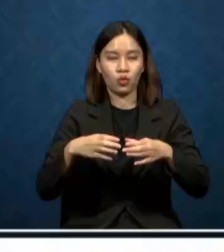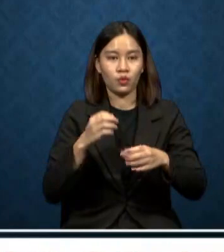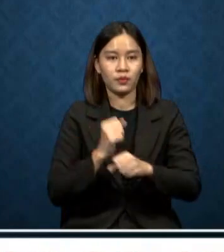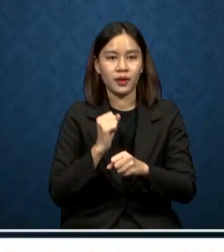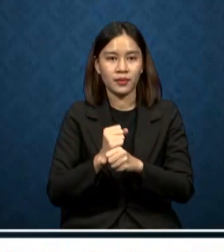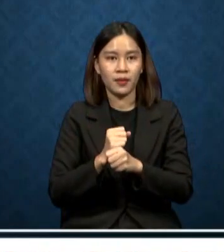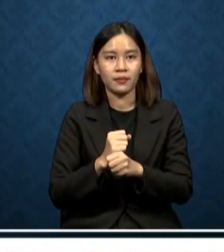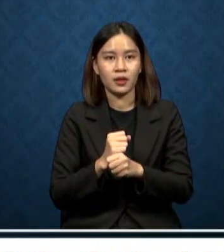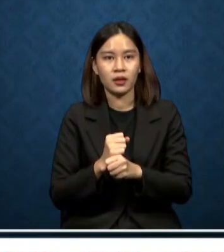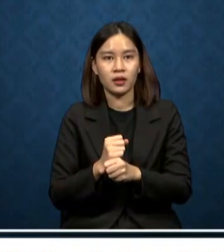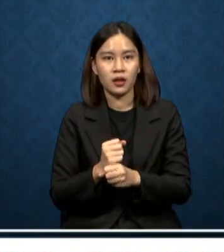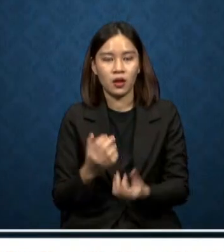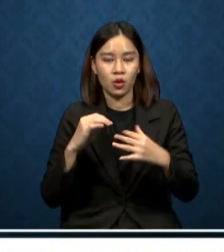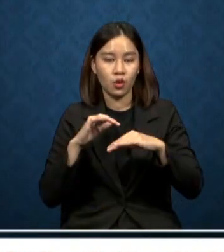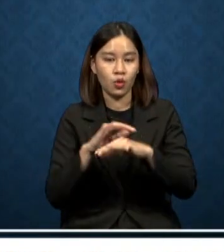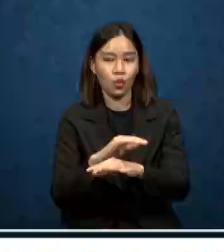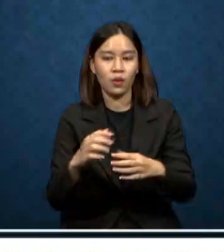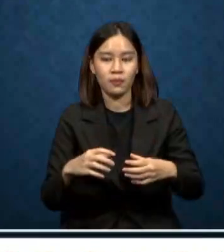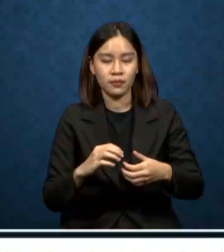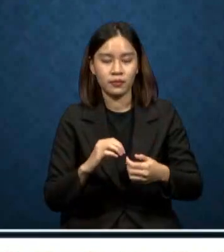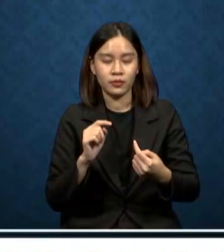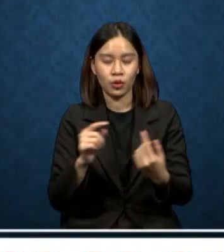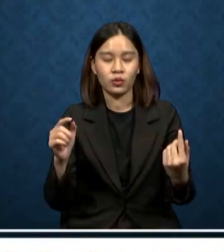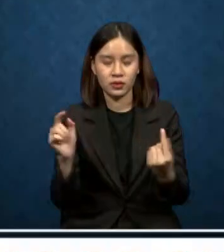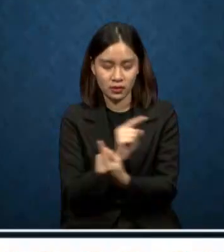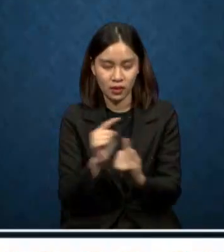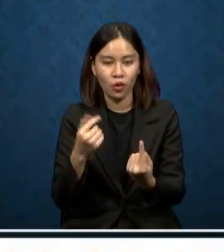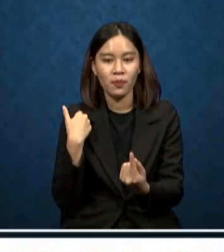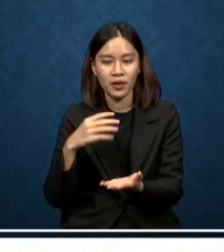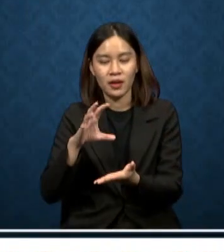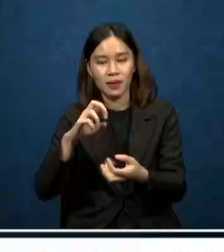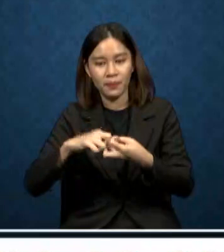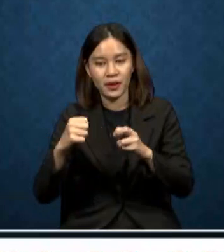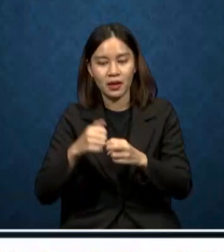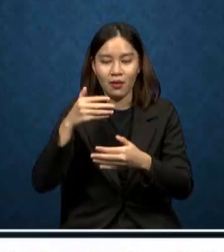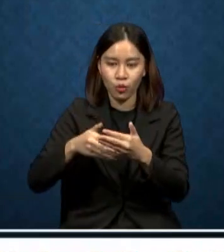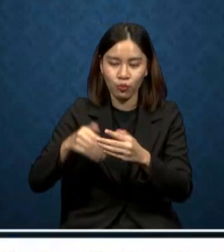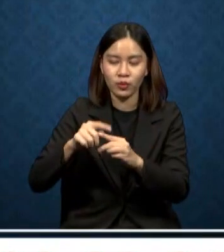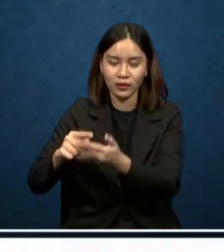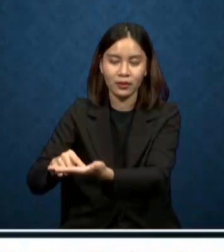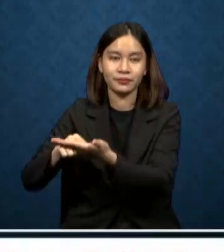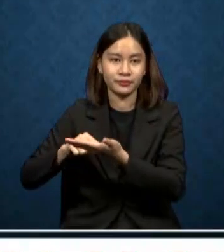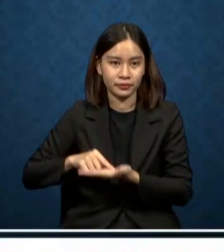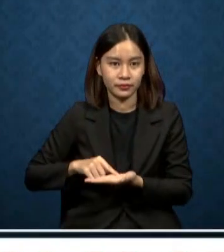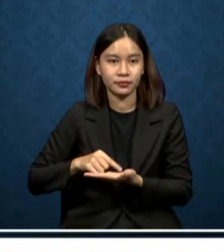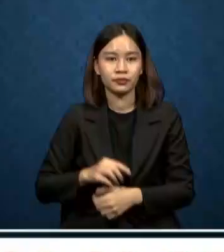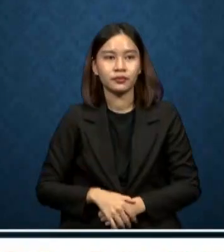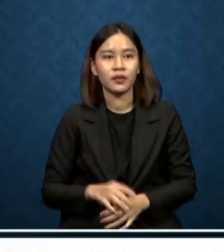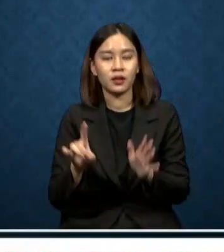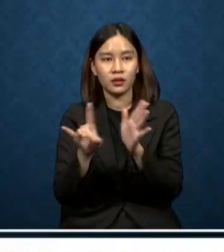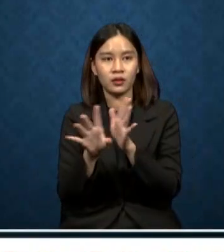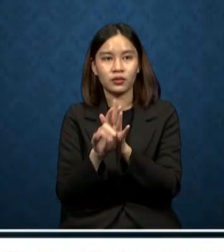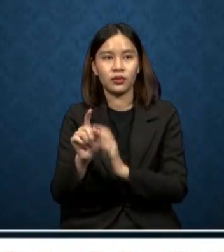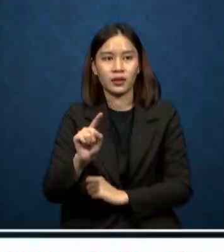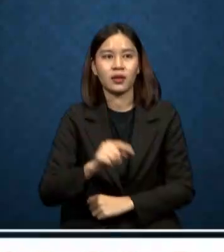กัน ทำเป็วธากิเพื่อสังคม อัี้เราก็ได้ข้มูประหนาข้อกัข้องไปอชุดหนึ่งสุท้าย